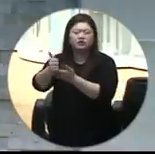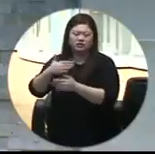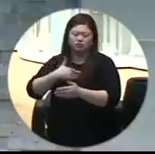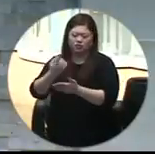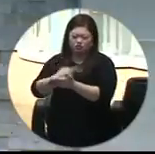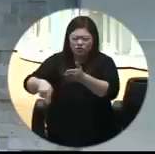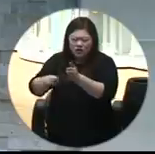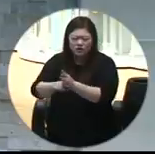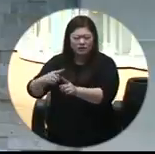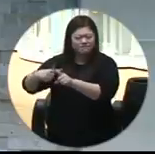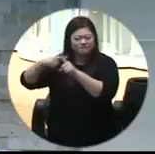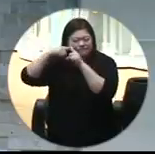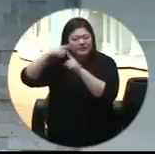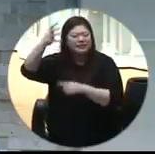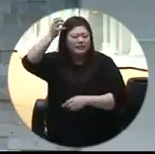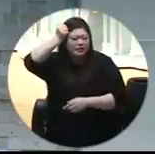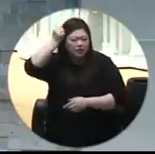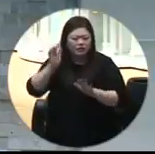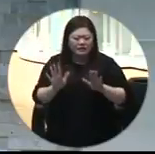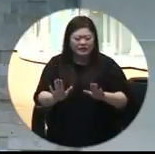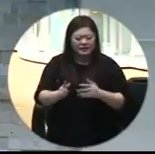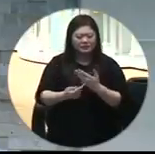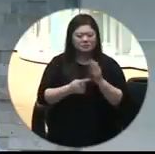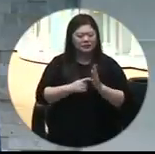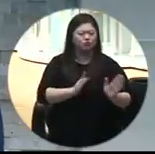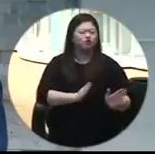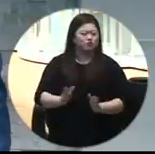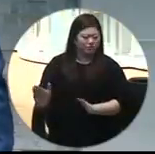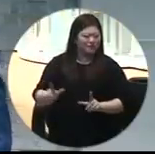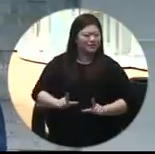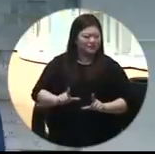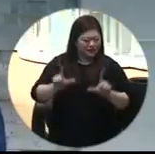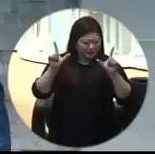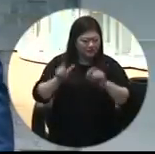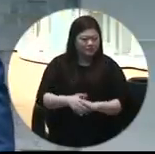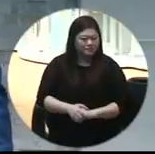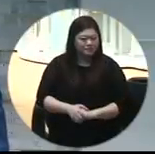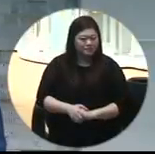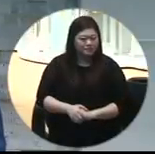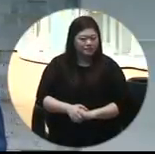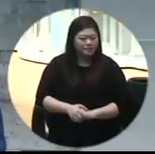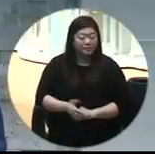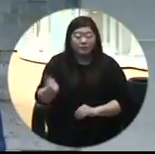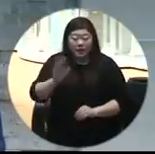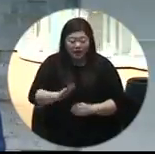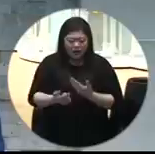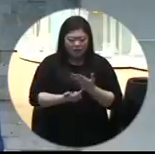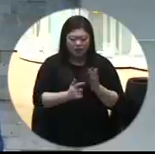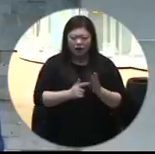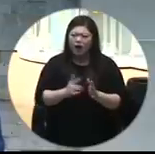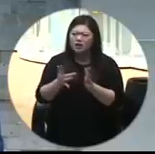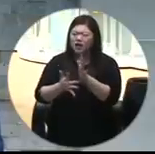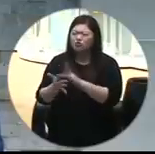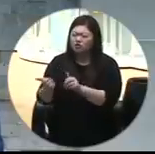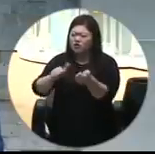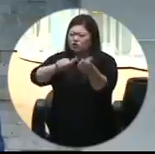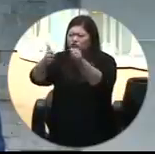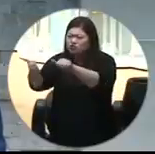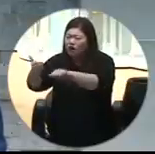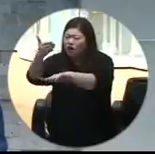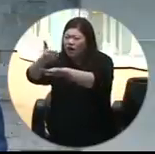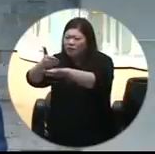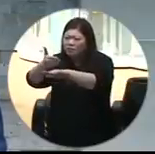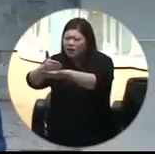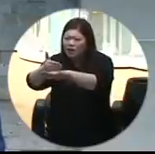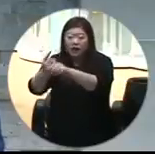기간이라고 생각합니다. 그러나 그것보다 더 중요한 것이 뭐냐? 한 영혼을 좋은 천하보다